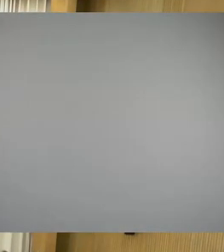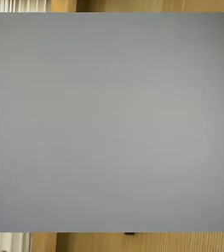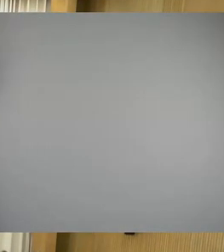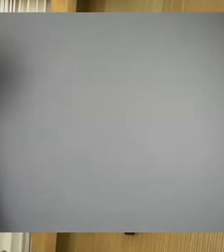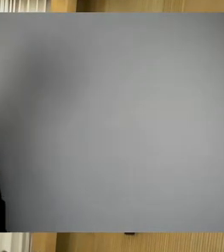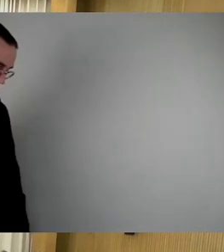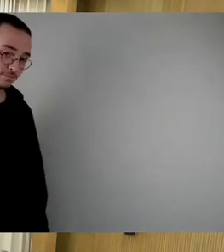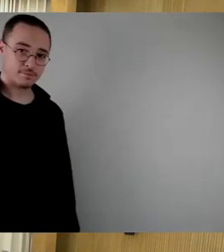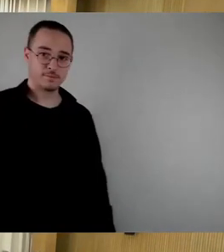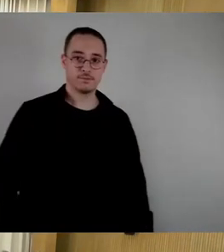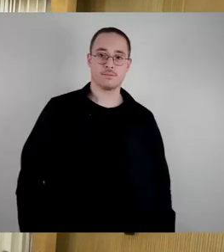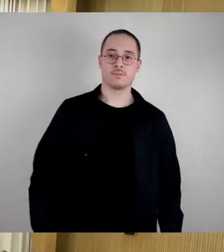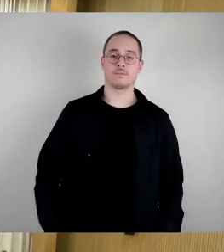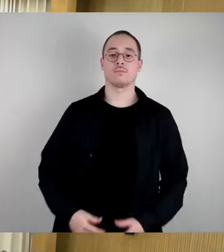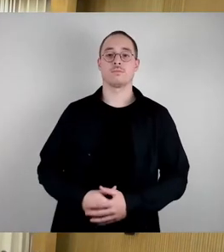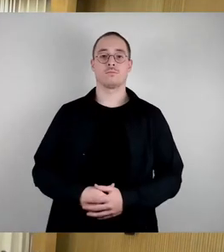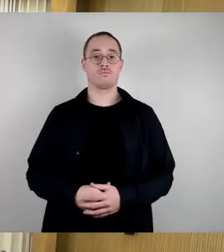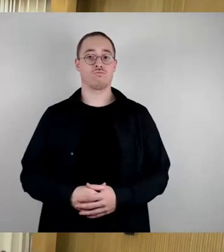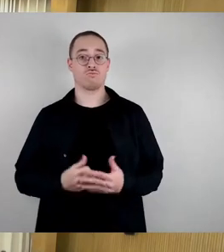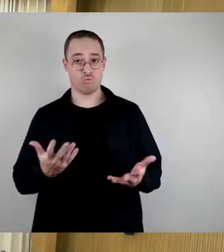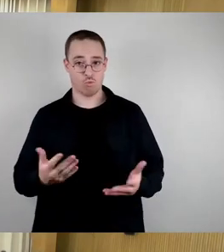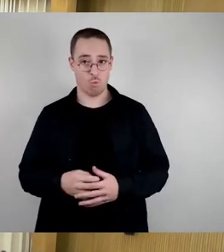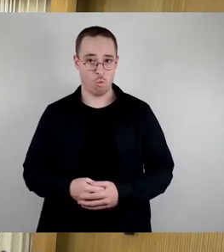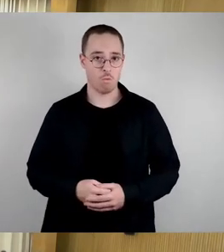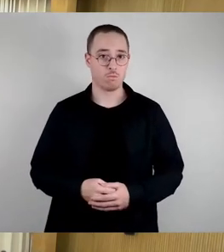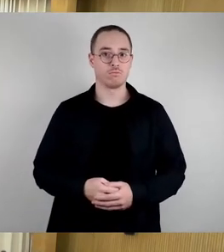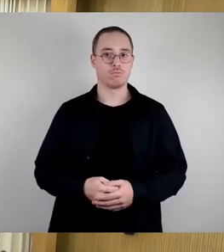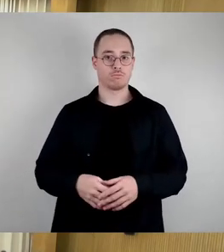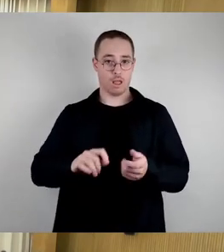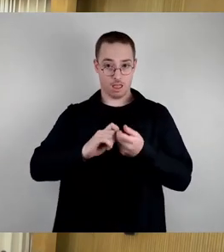So, den Änderungsantrag, Bündnis 90 Die Grünen, Frau Mühle, bitte.